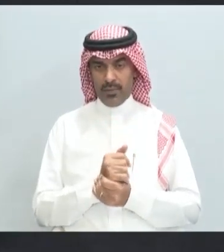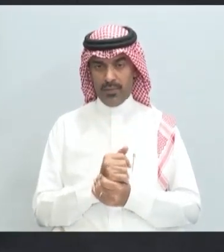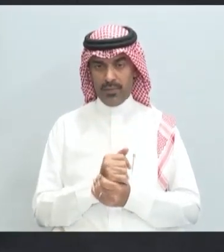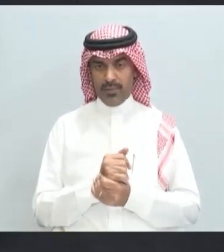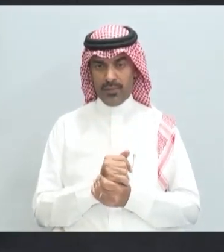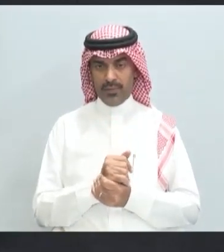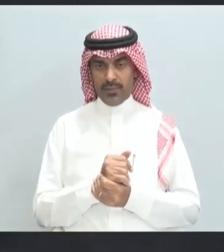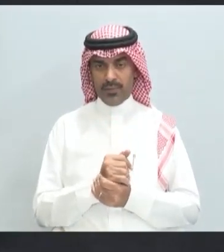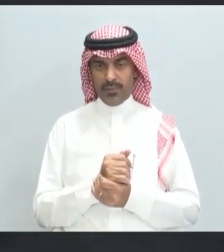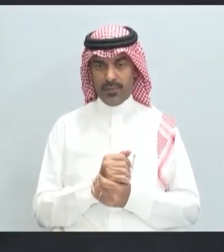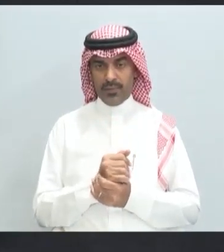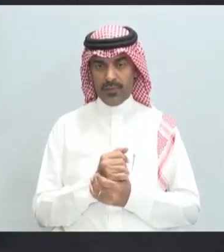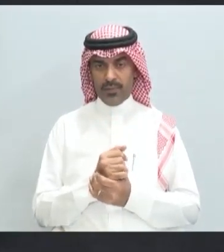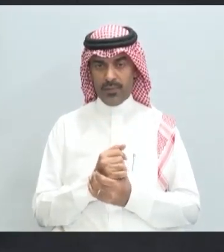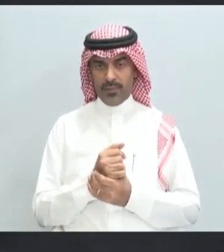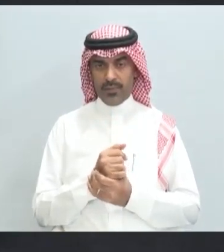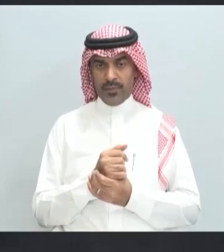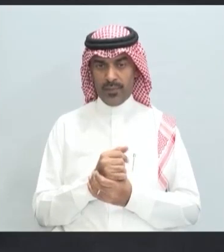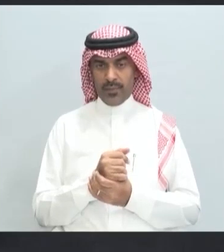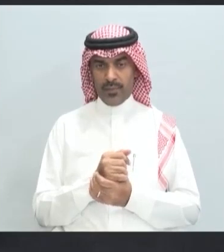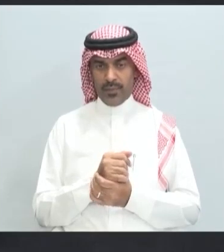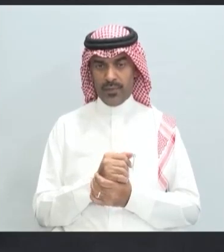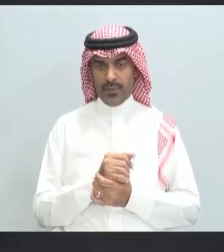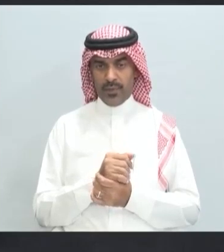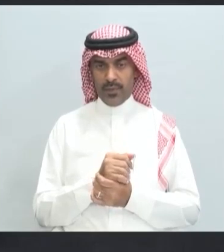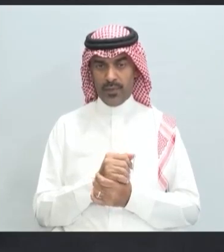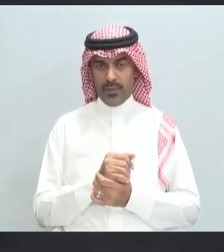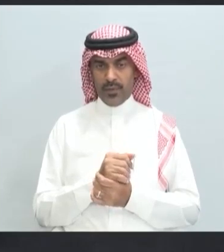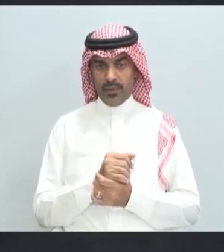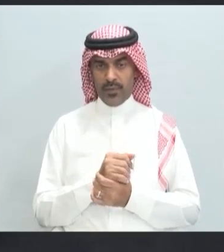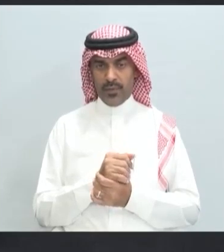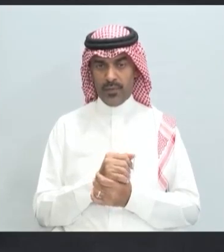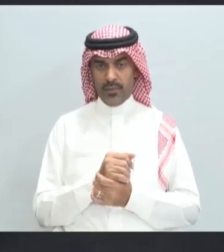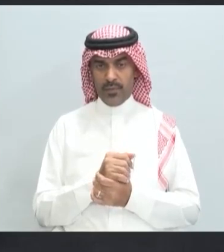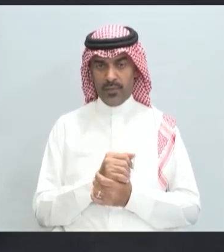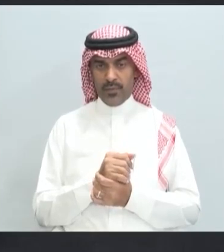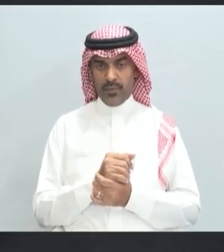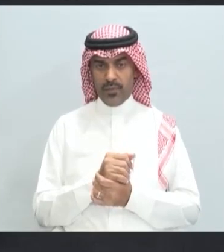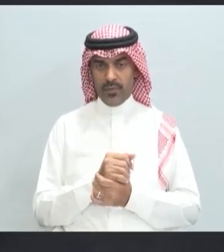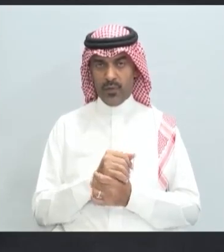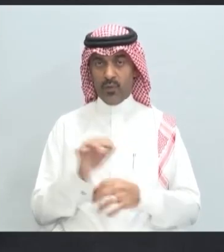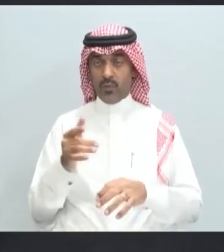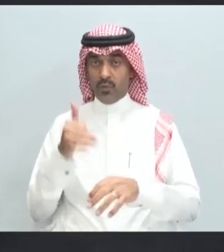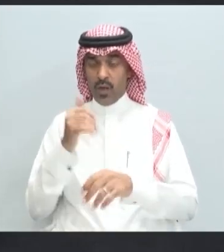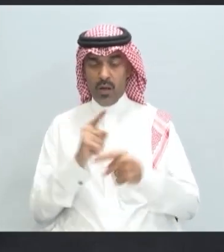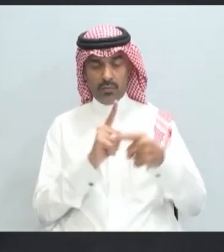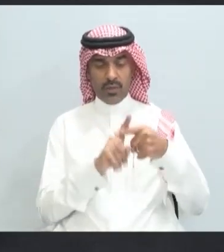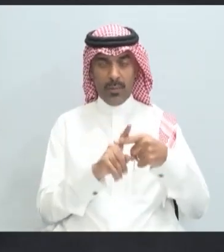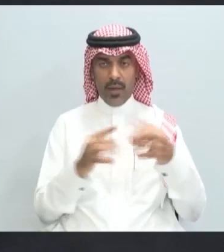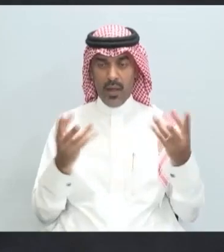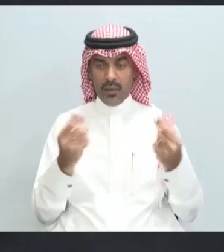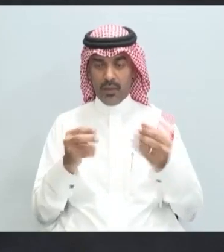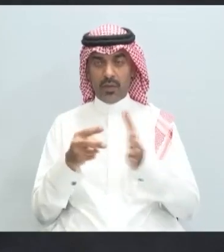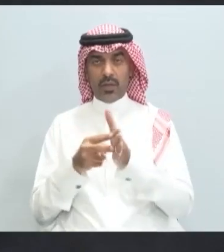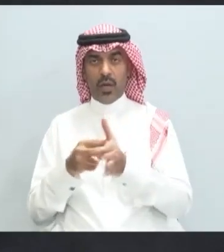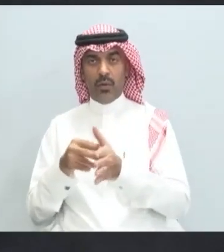ما لا يوجد عندي من هالخيارات هذه المختلفه واحد يكون مجموعه سته وسبعه في نفس الوقت يعني هل في عددين تجمعهم ويطلع لك